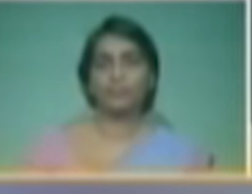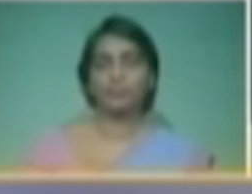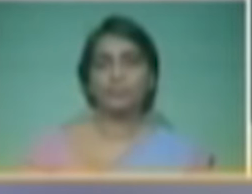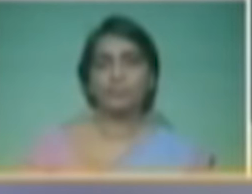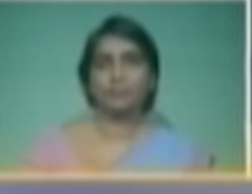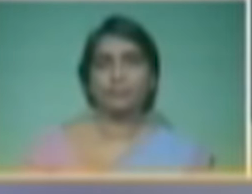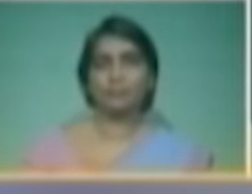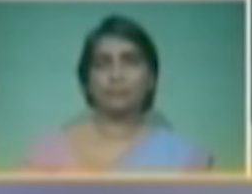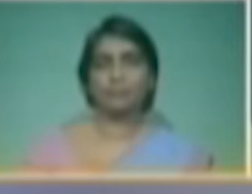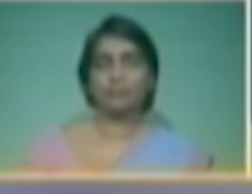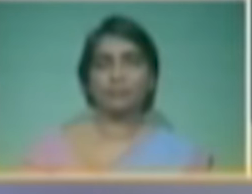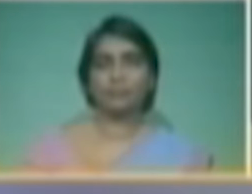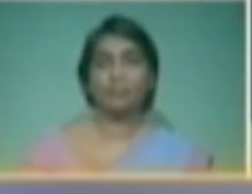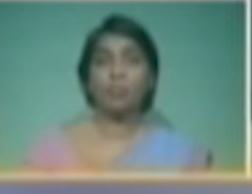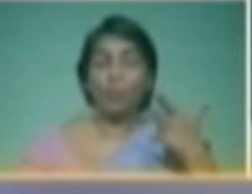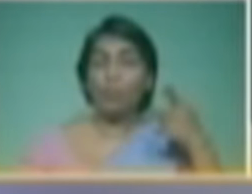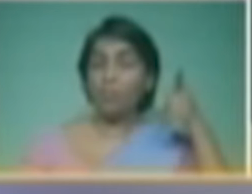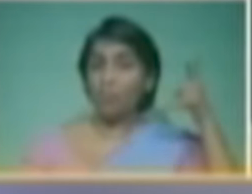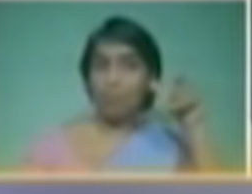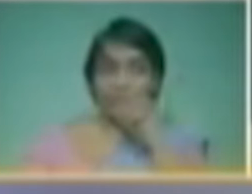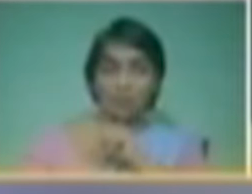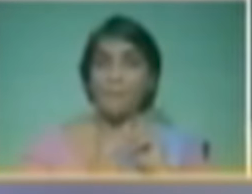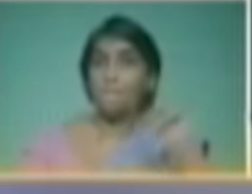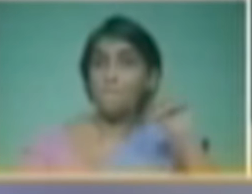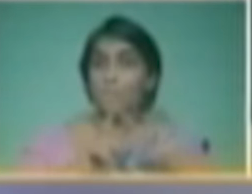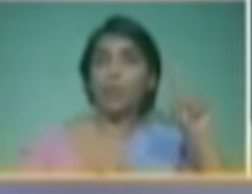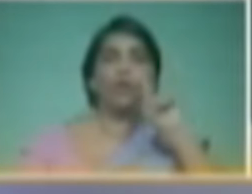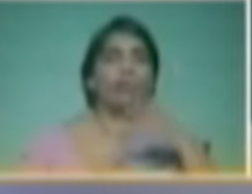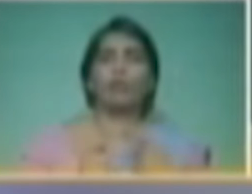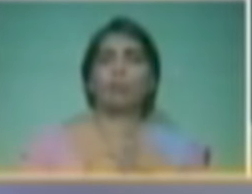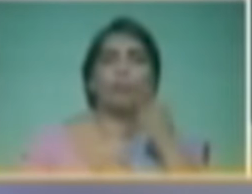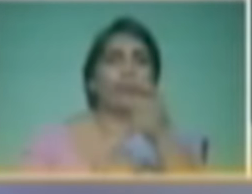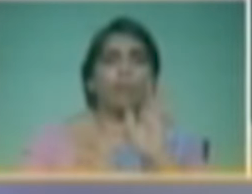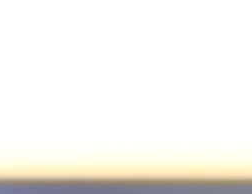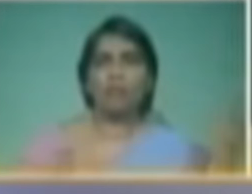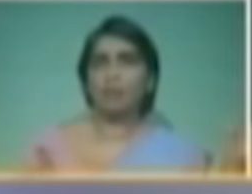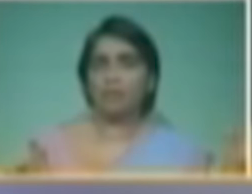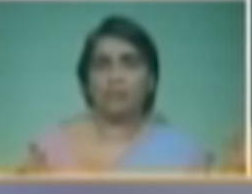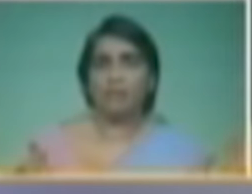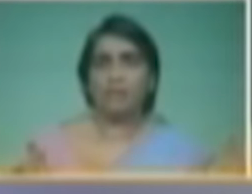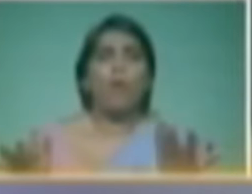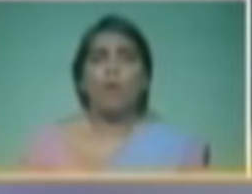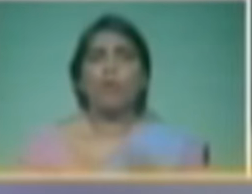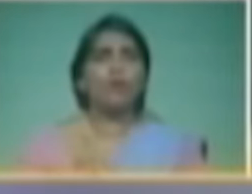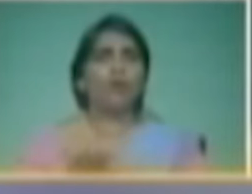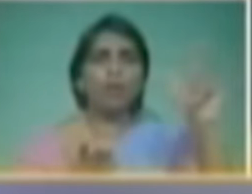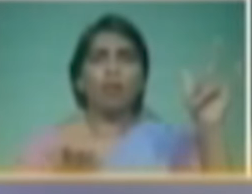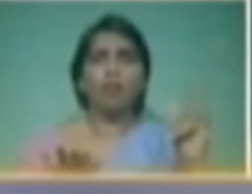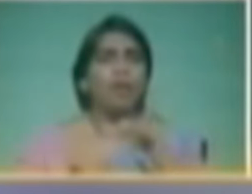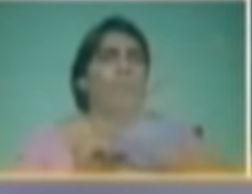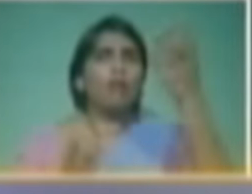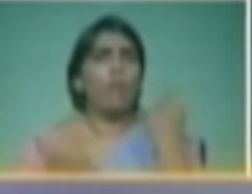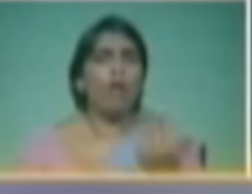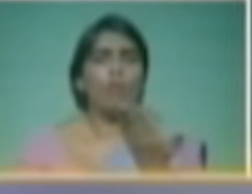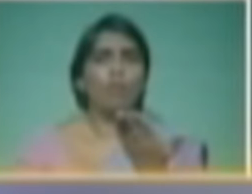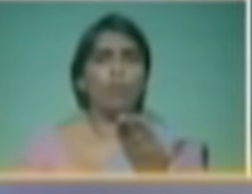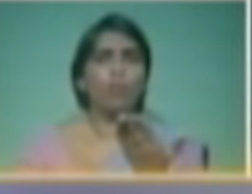එතුමා එහෙම කිව්වට උද මාලදිවයිනේ පාර්ලිමේන්තුවත් කියලා දිනවා අපේ සල්ලි වලින් නම් ගියේ නැහැ කියලා. එහෙනම් කාගේ සල්ලිද? ඔබතුමා කියන්නේ කාගේ සල්ලිද